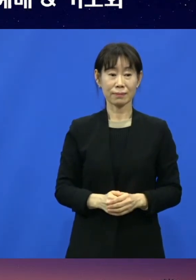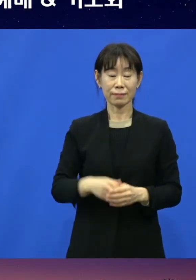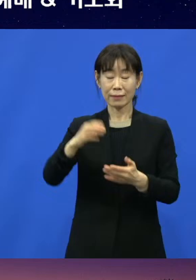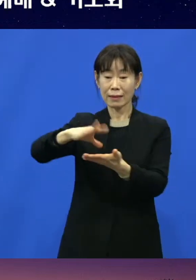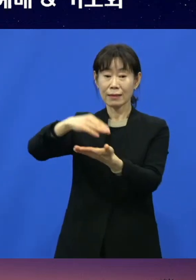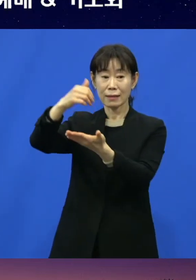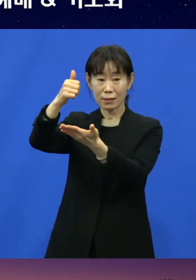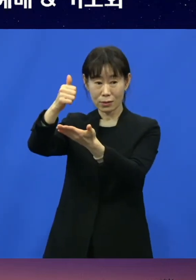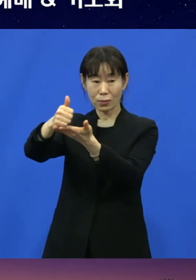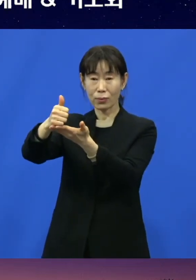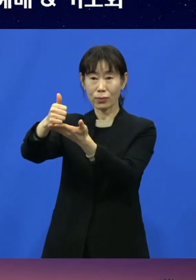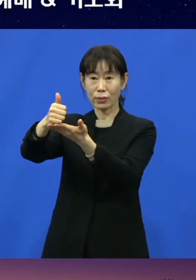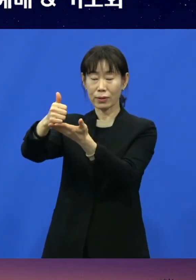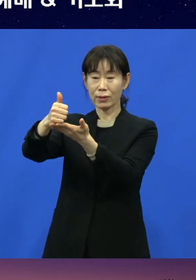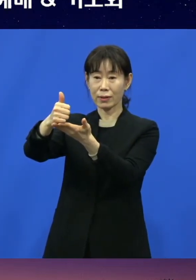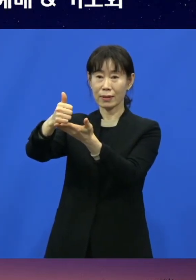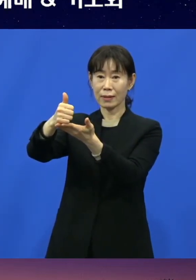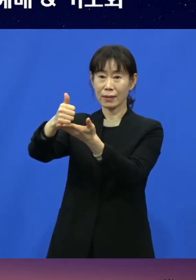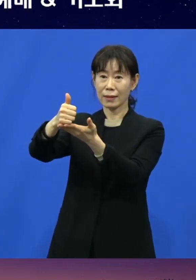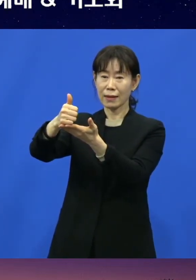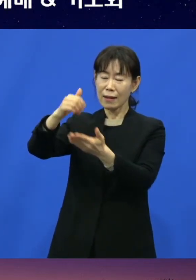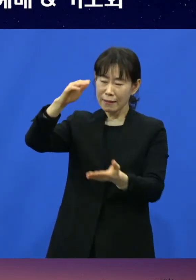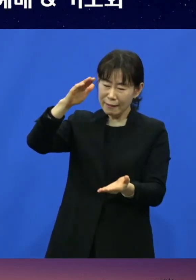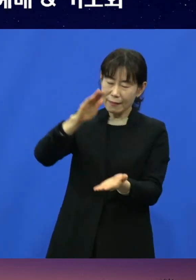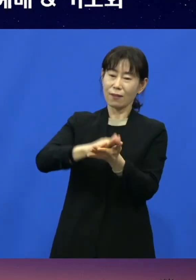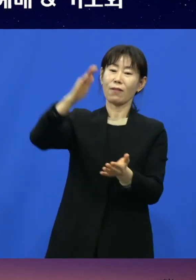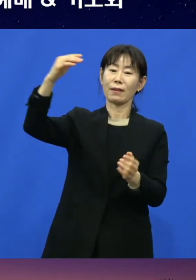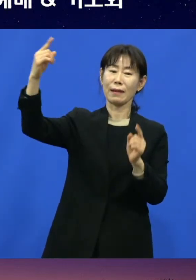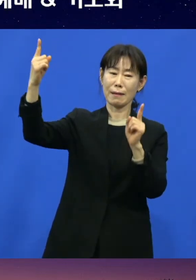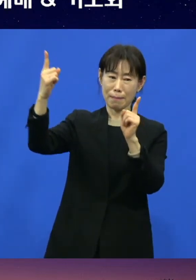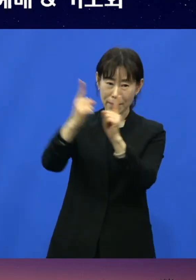그리스도를 태양처럼 뜨겁게 만나는 거예요. 여러분,